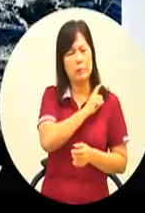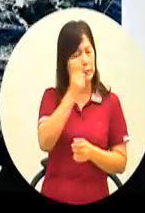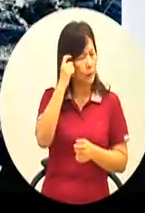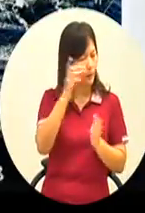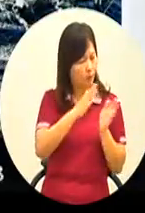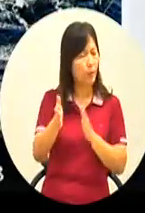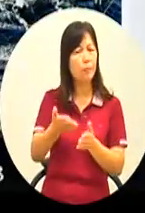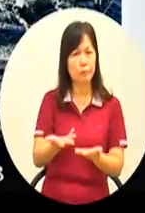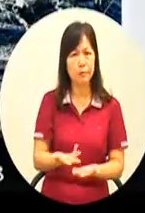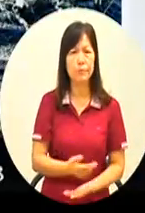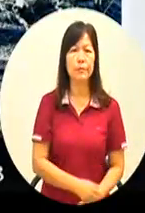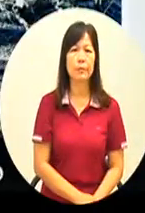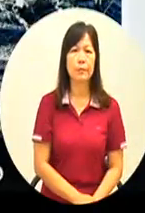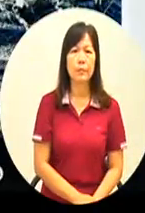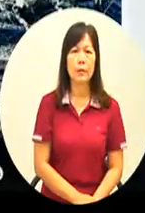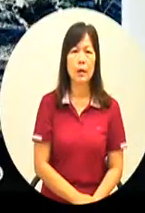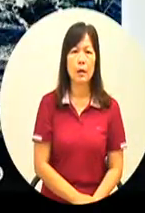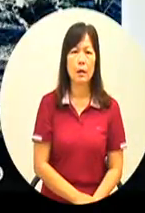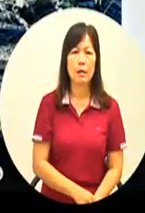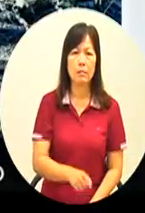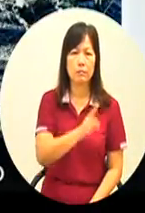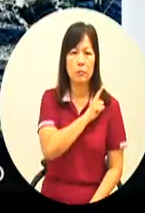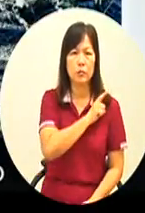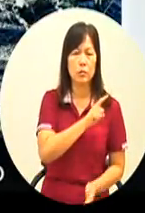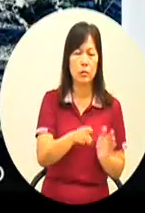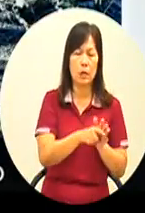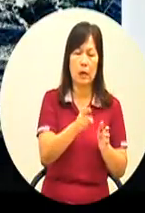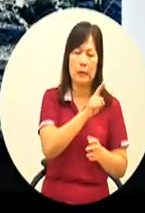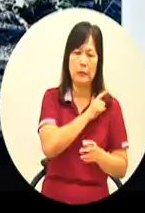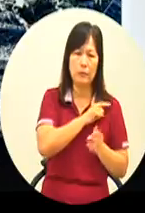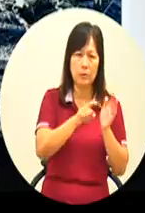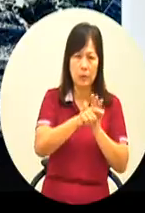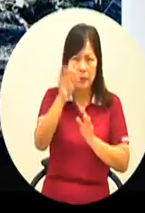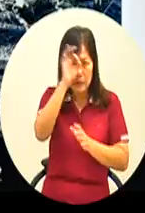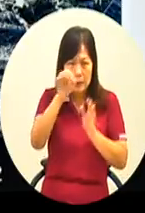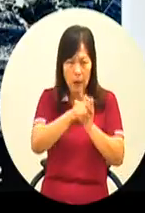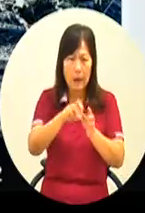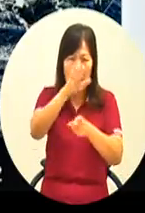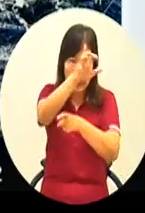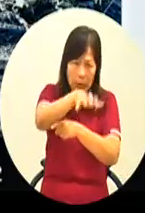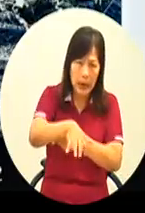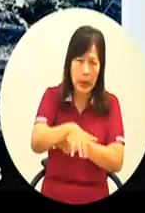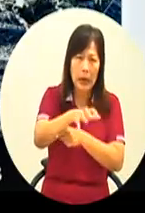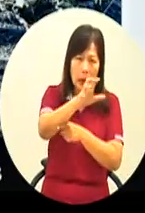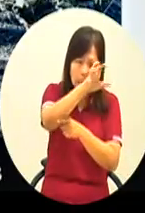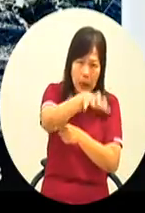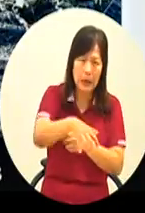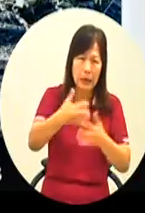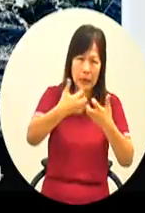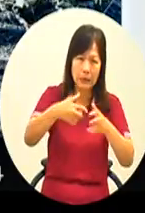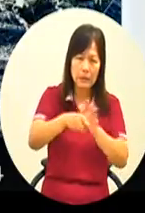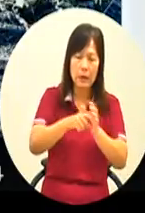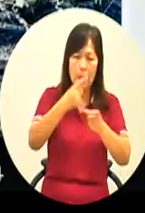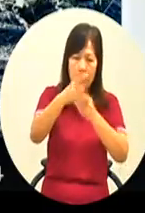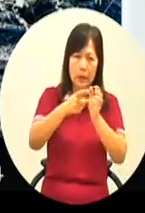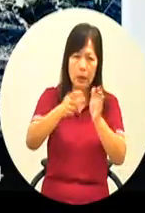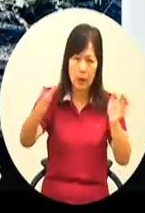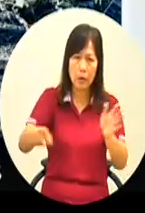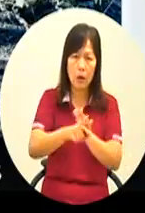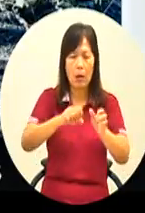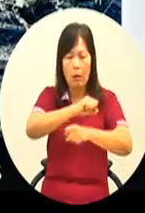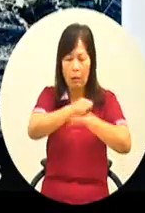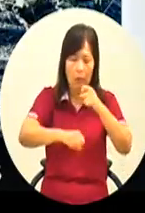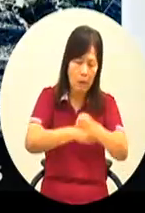一下，自己百姓自己呢去找怪手，一年多来连动都不